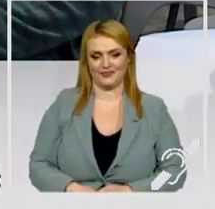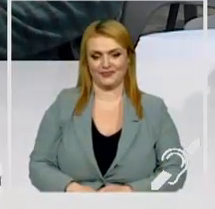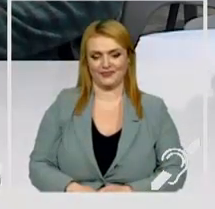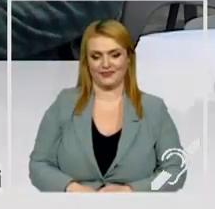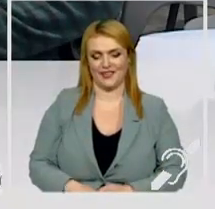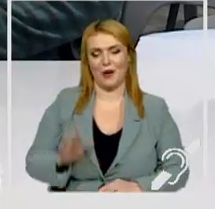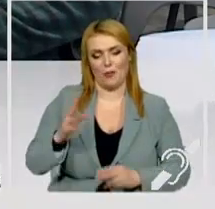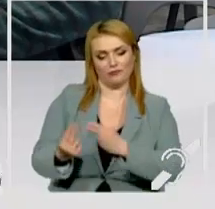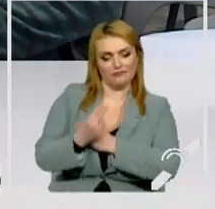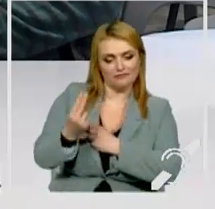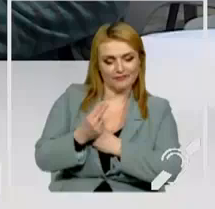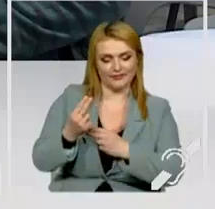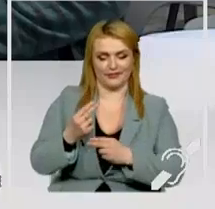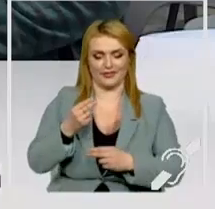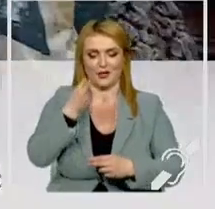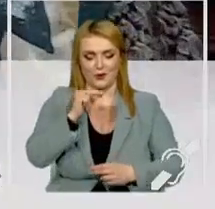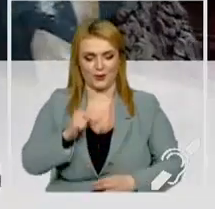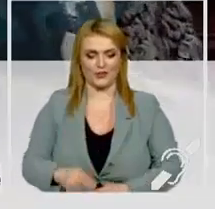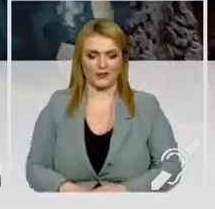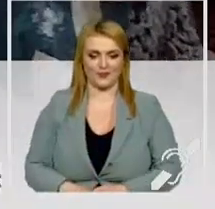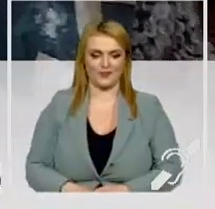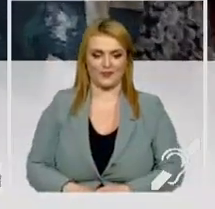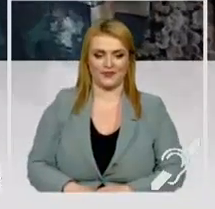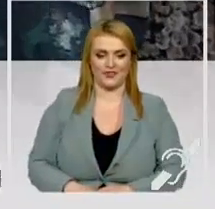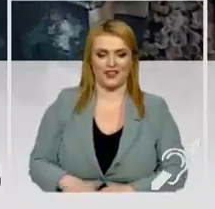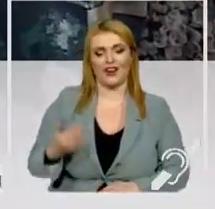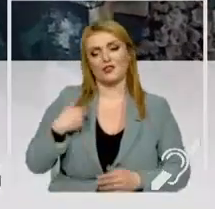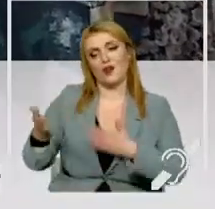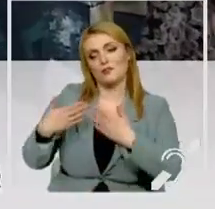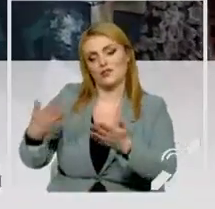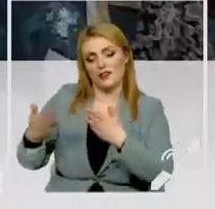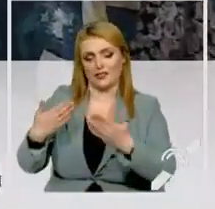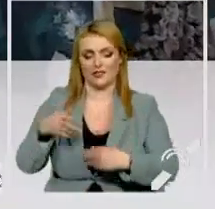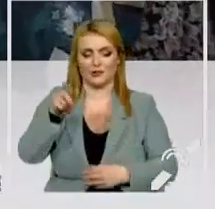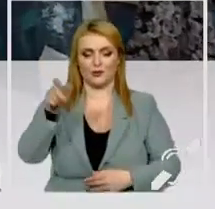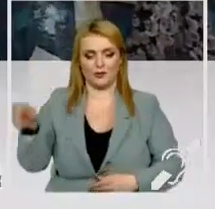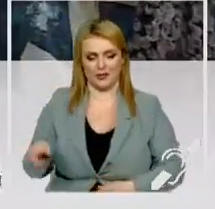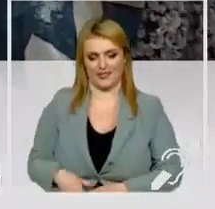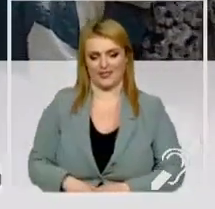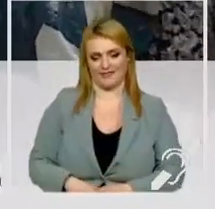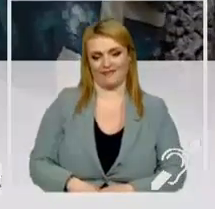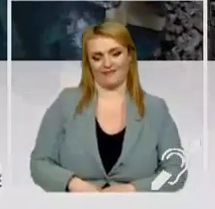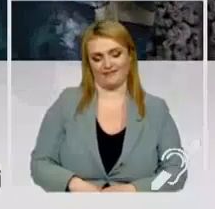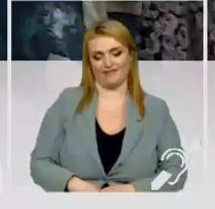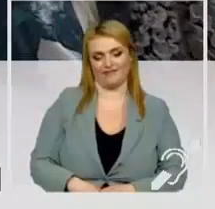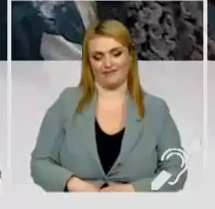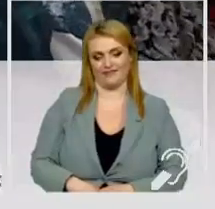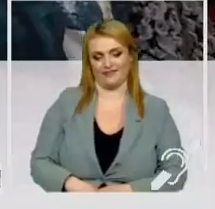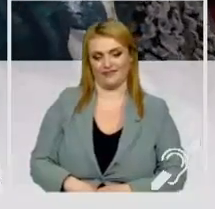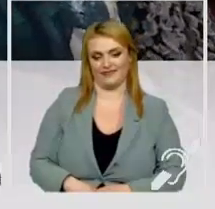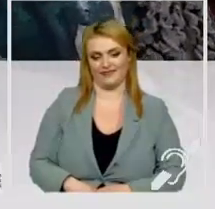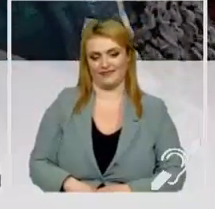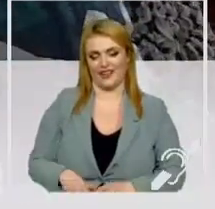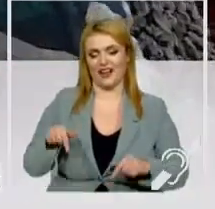să ne predea, să ne învețe mai scurt. Vreau o leac să comunic cu toată lumea care se este, ce